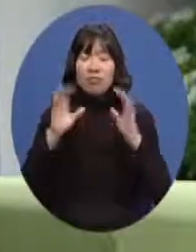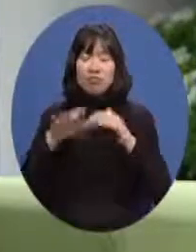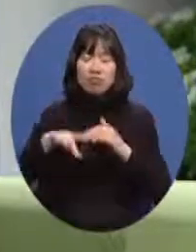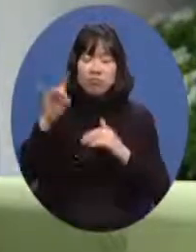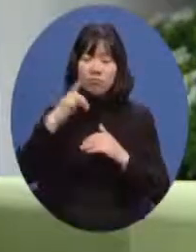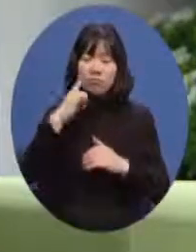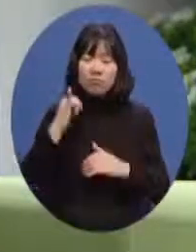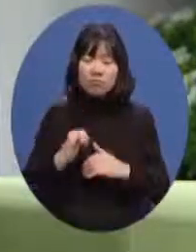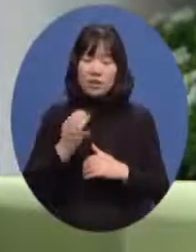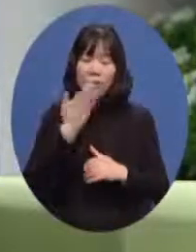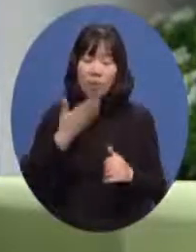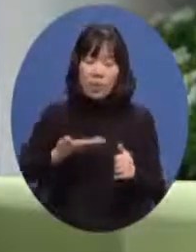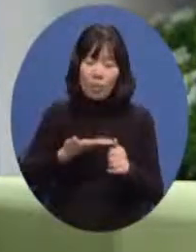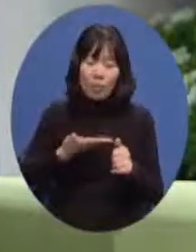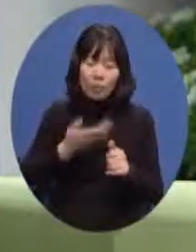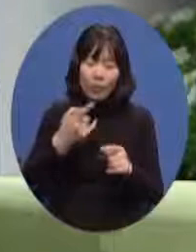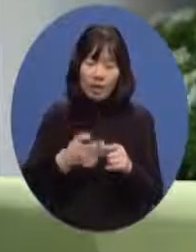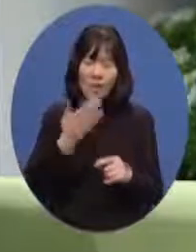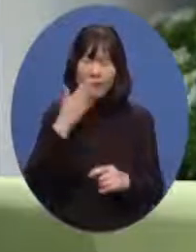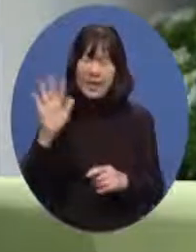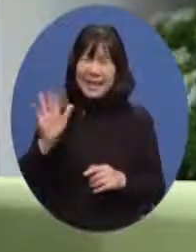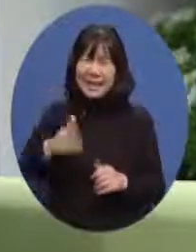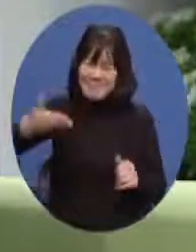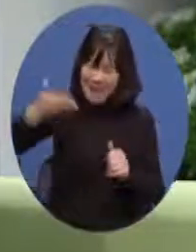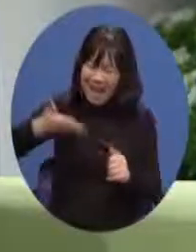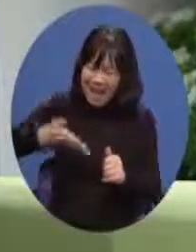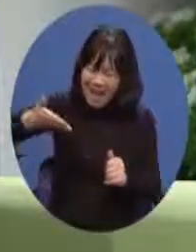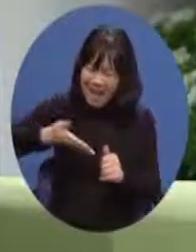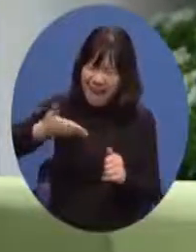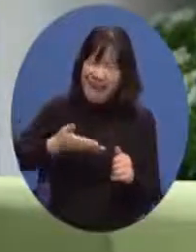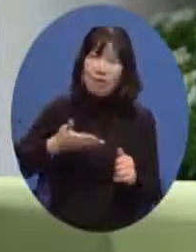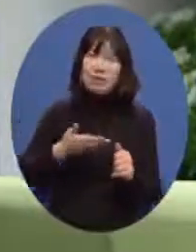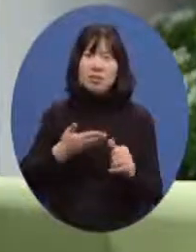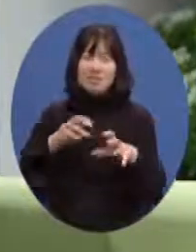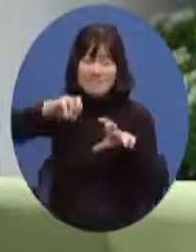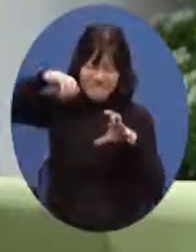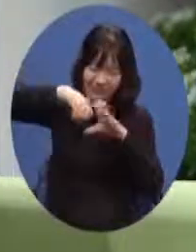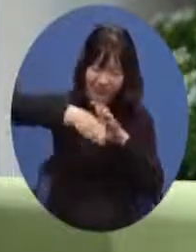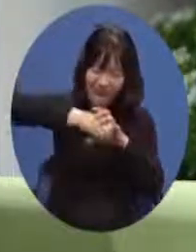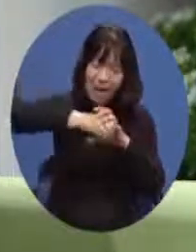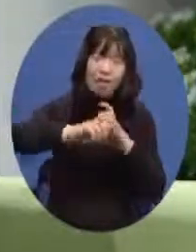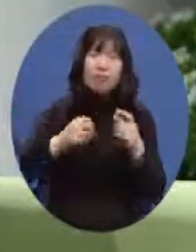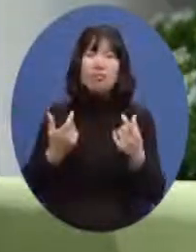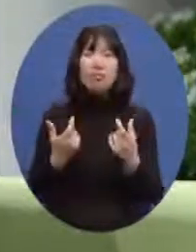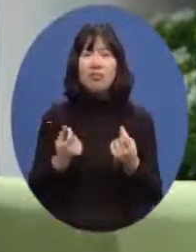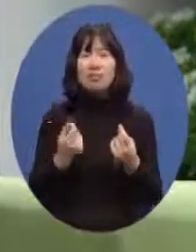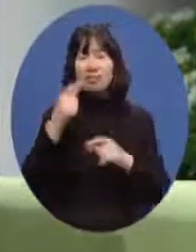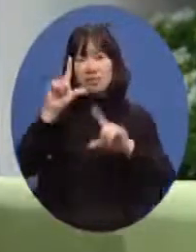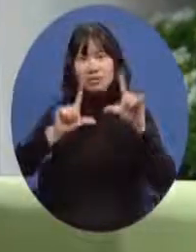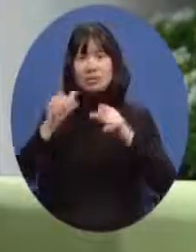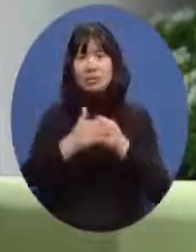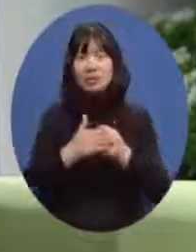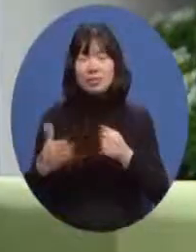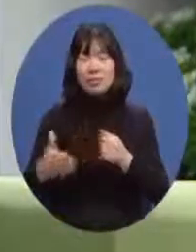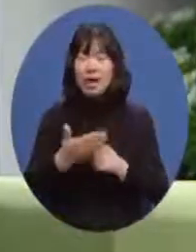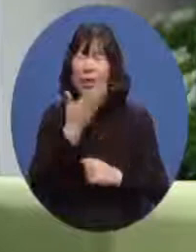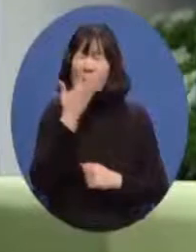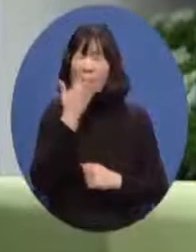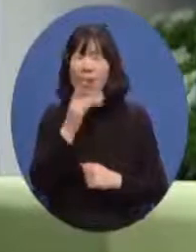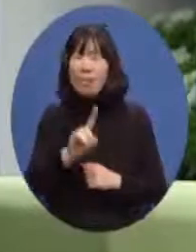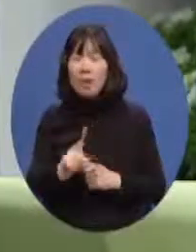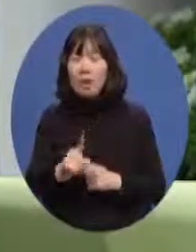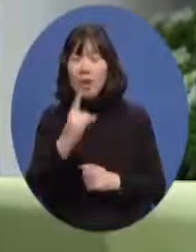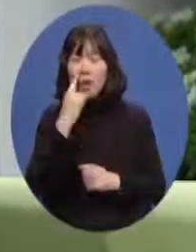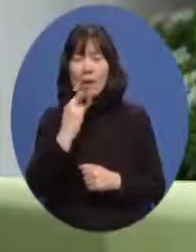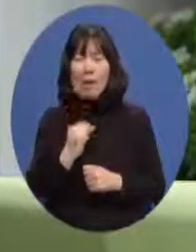맨 처음에 엄마들이 먹어 할 때 아이들이 안 먹으면 먹어 이렇게 쓰레기통에 막 넣는 것도 아니고 이렇게 되기 때문에 아이들이 이거 먹는 걸로